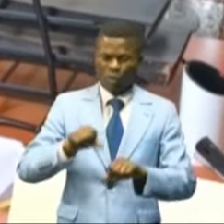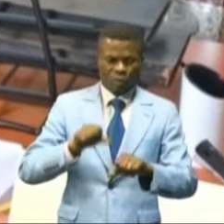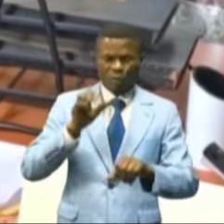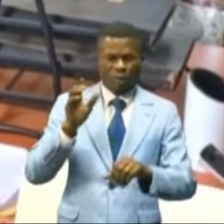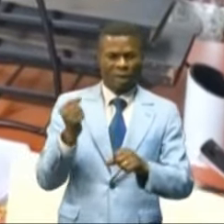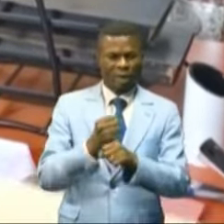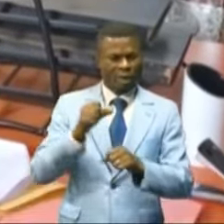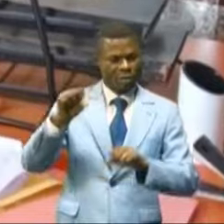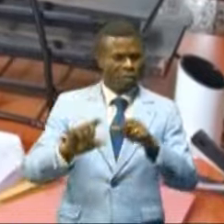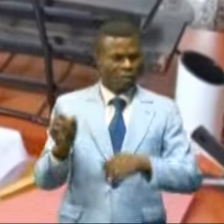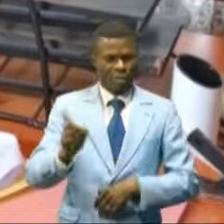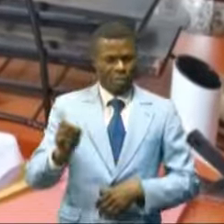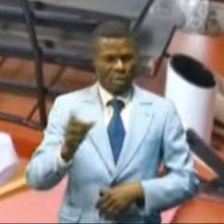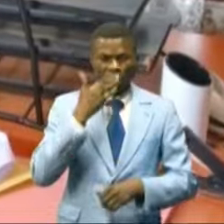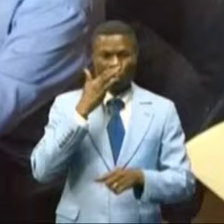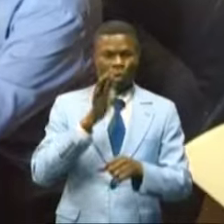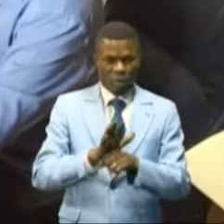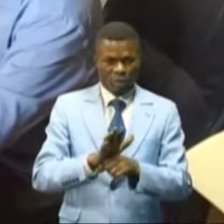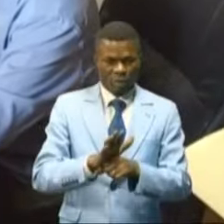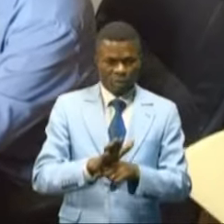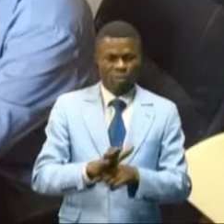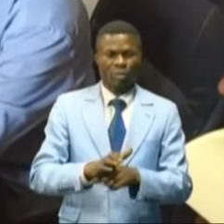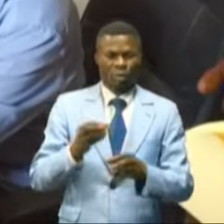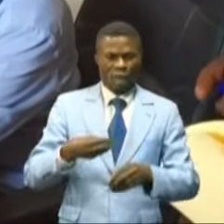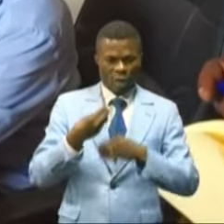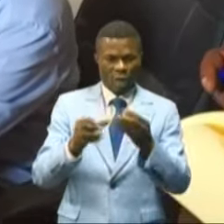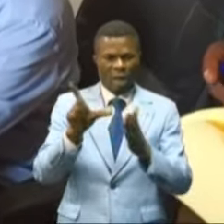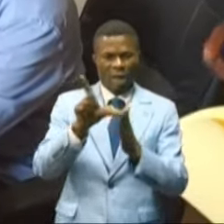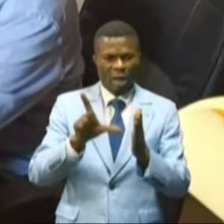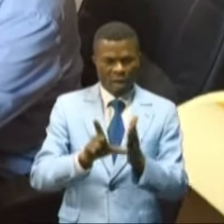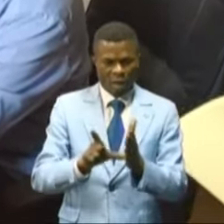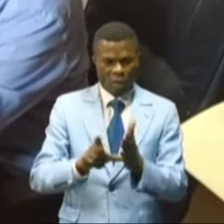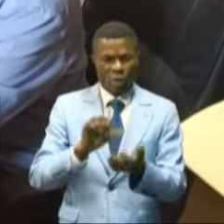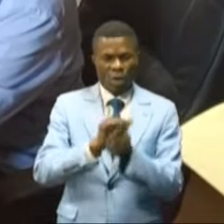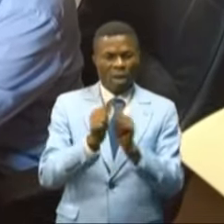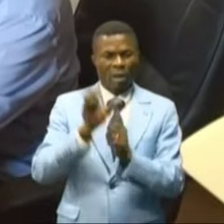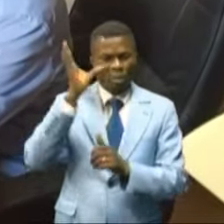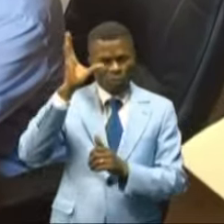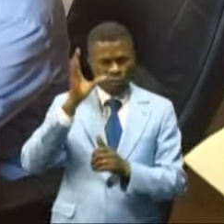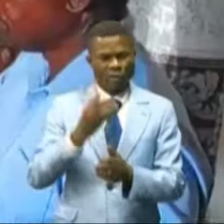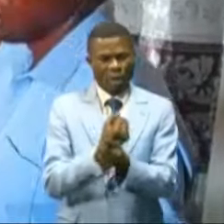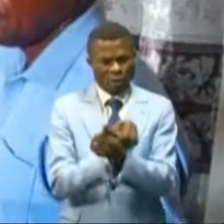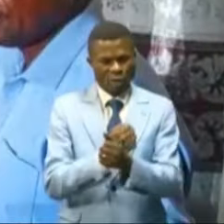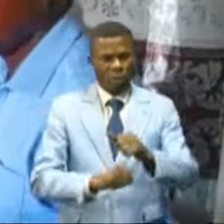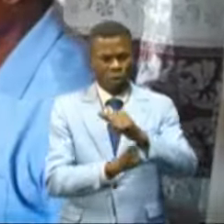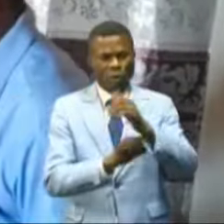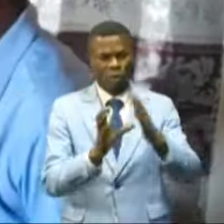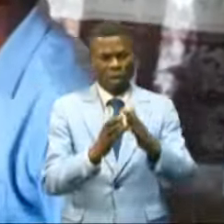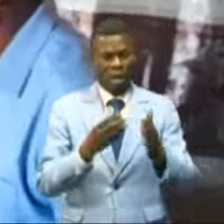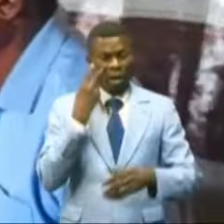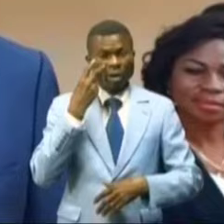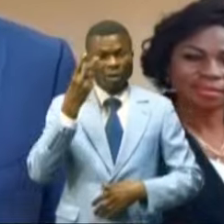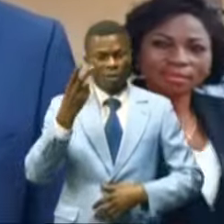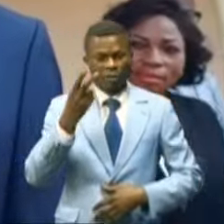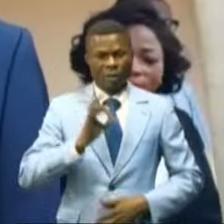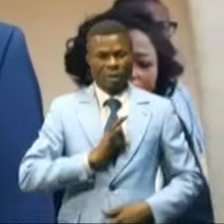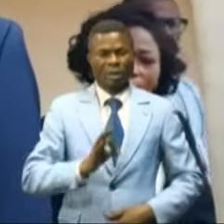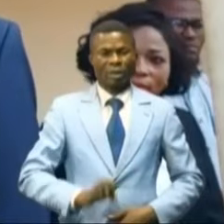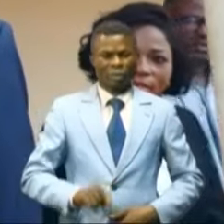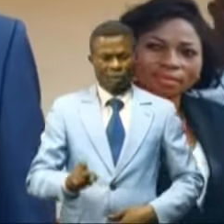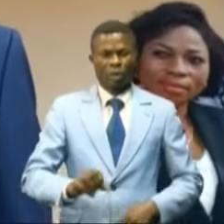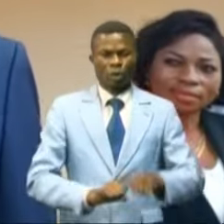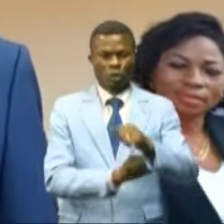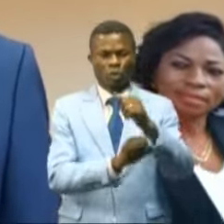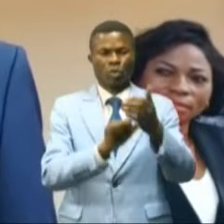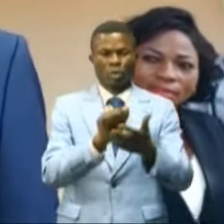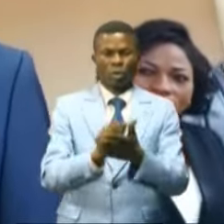dans la province et a assuré qu'il mettrait en œuvre la loi régissant les affaires coutumières en accord avec la vision du chef de l'État, Félix Antoine Tshisekedi Tshilombo.